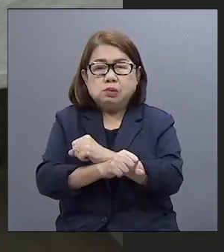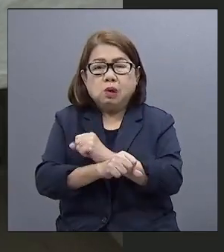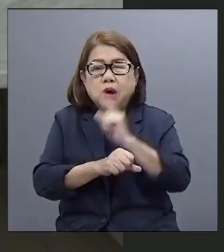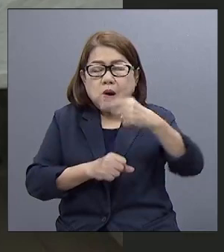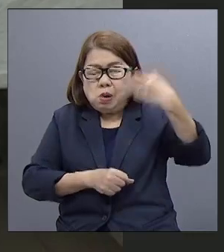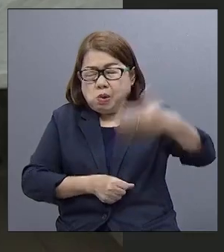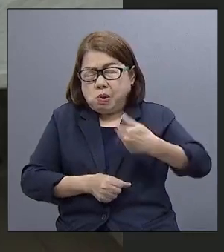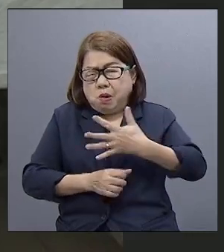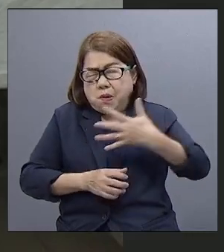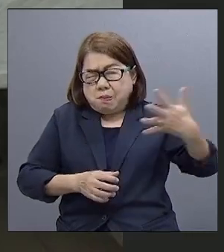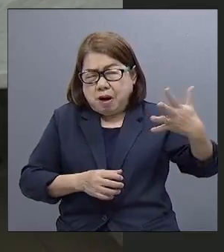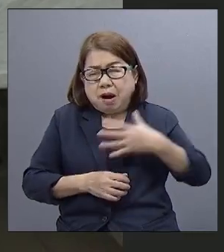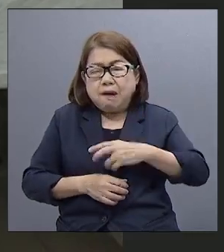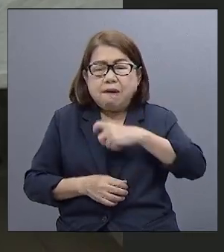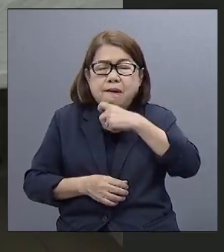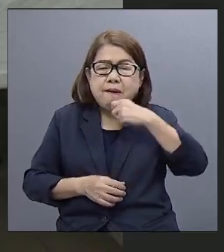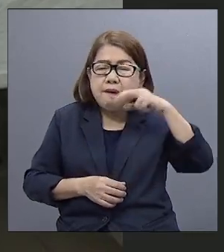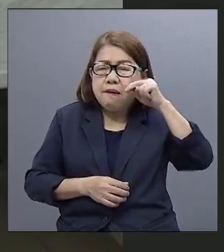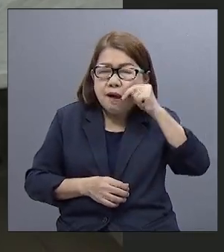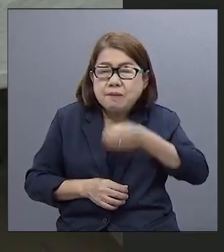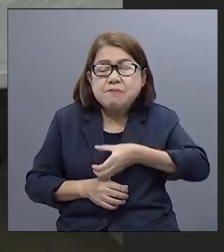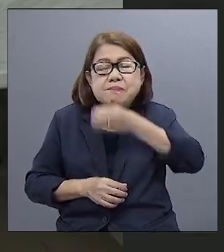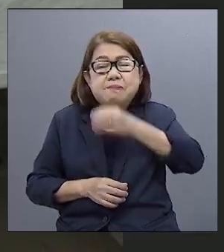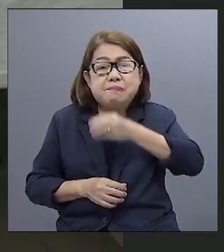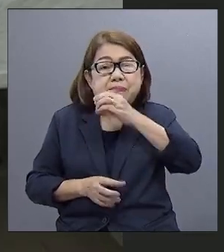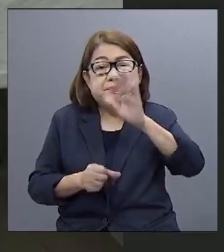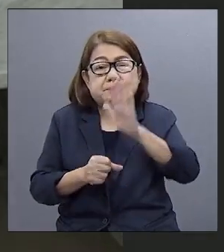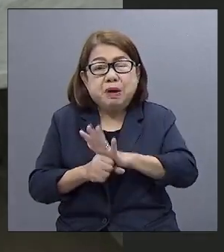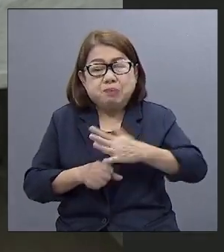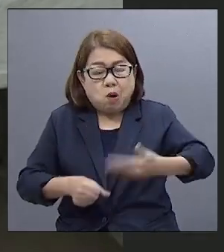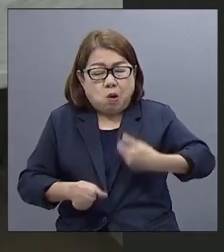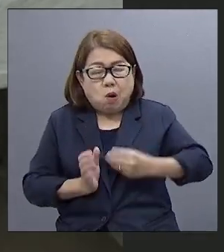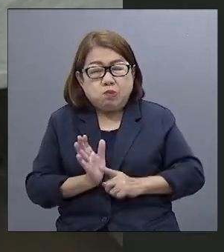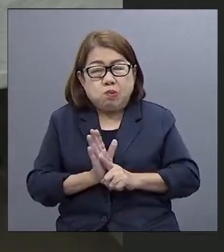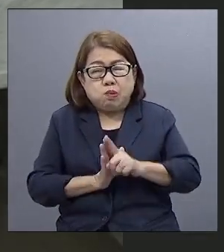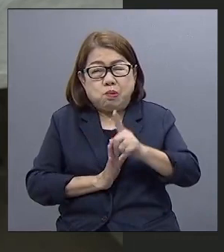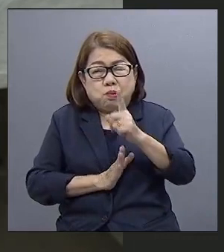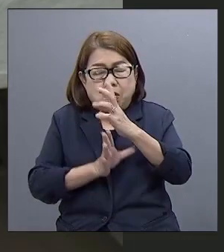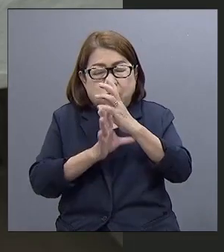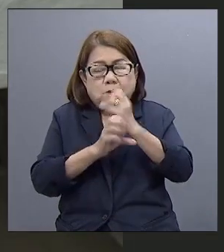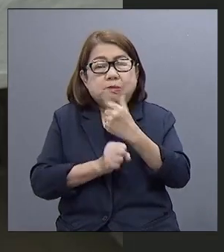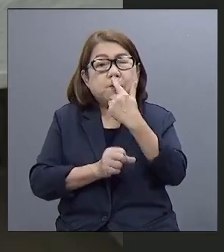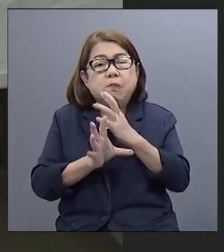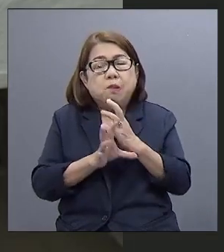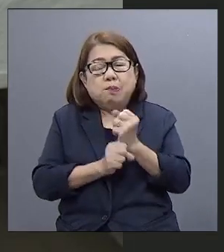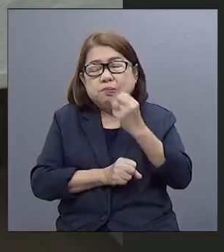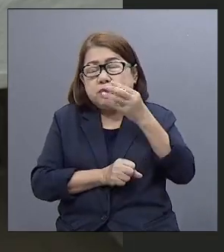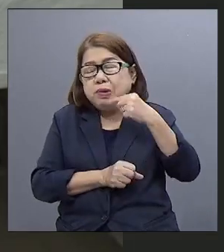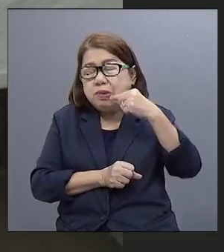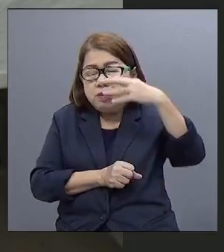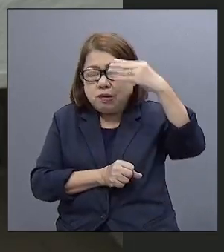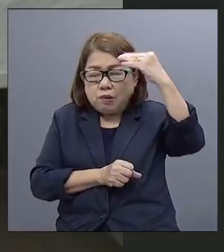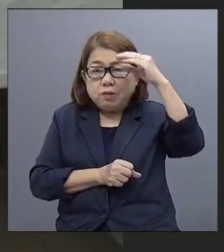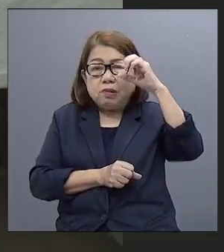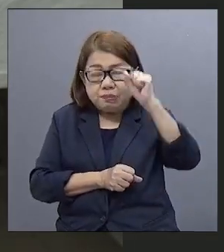ครับติดน้ำขวดเล็กๆไว้หรือว่าคอยดื่มน้ำเอาไว้ทีละน้อยแต่ดื่มบ่อยๆก็ได้เท่านี้เองครับก็จะช่วยป้องกันเรื่องของ